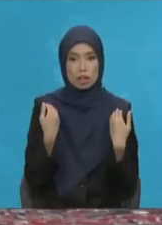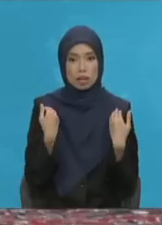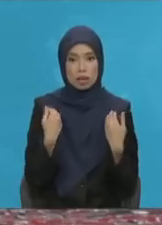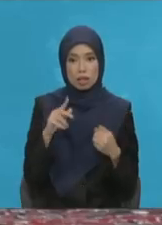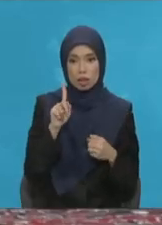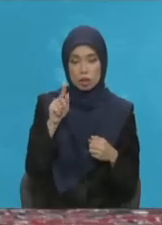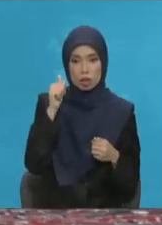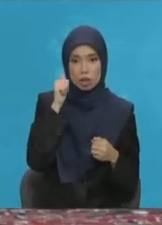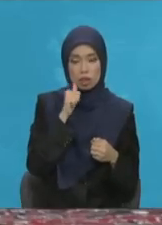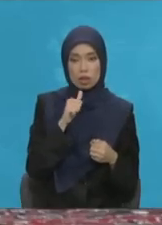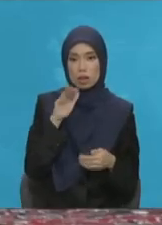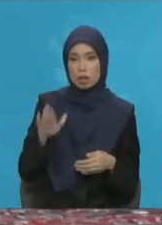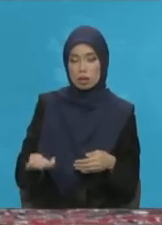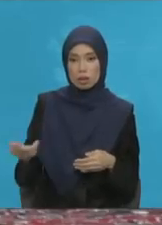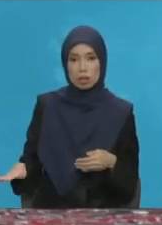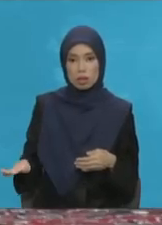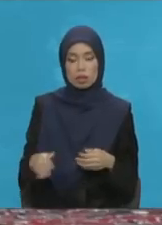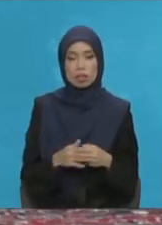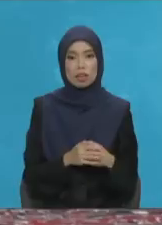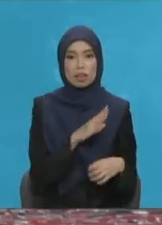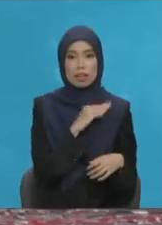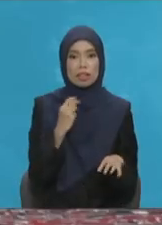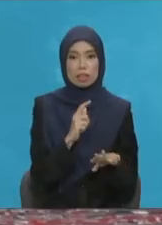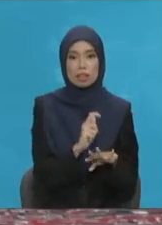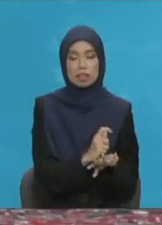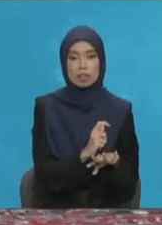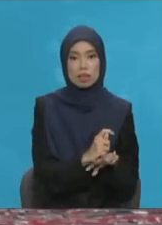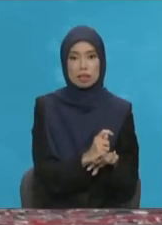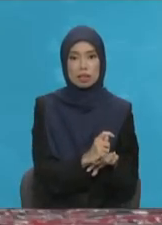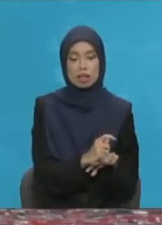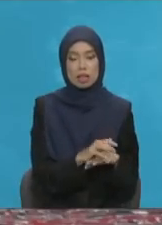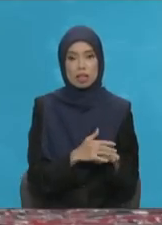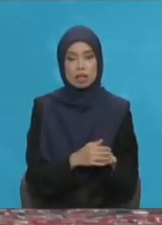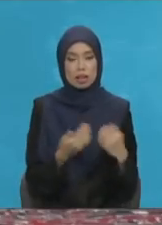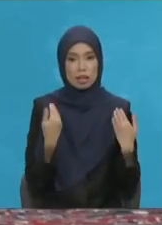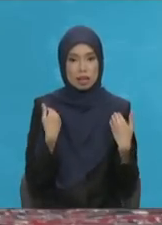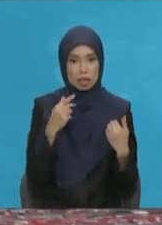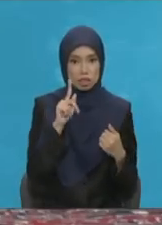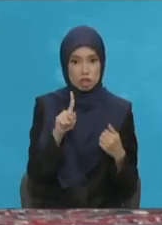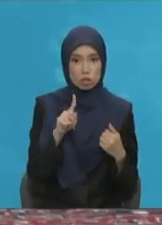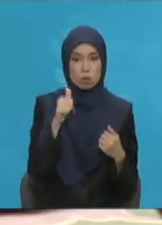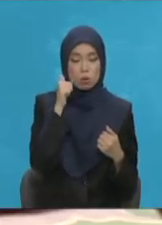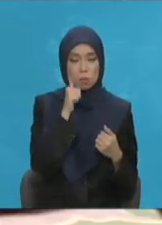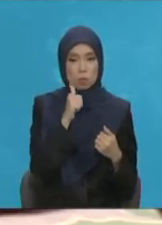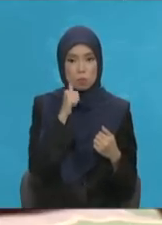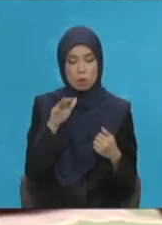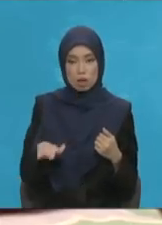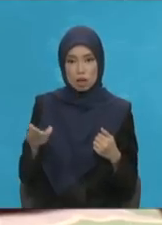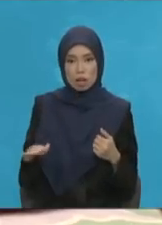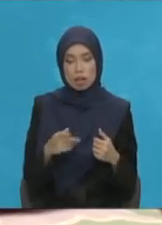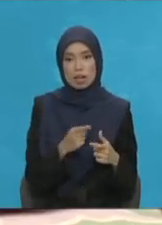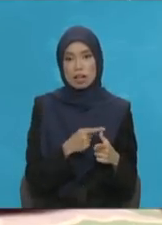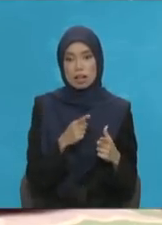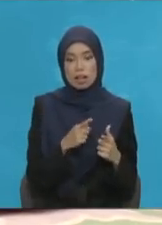dan pertunangan di raja yaitu seorang kanak-kanak perempuan dan seorang anak-anak lelaki pemutus